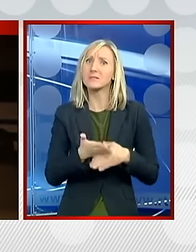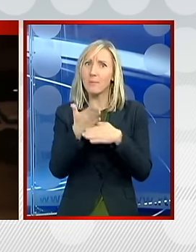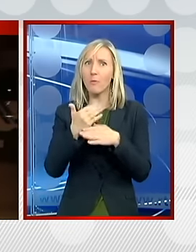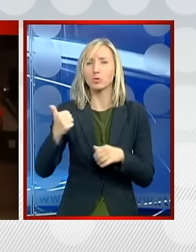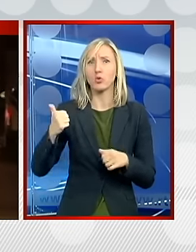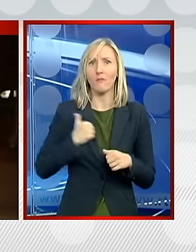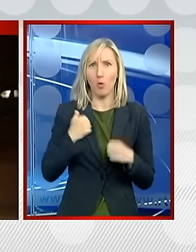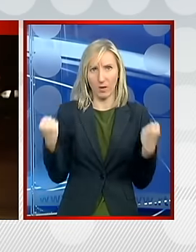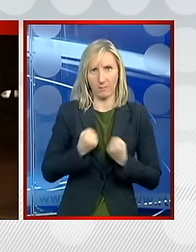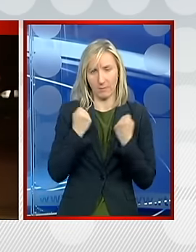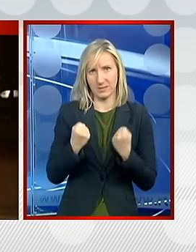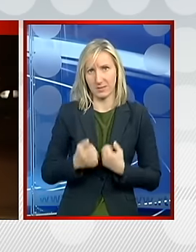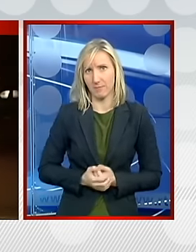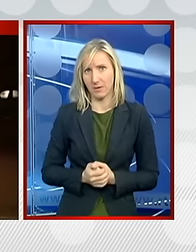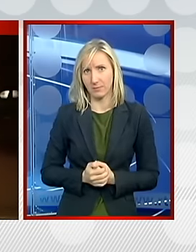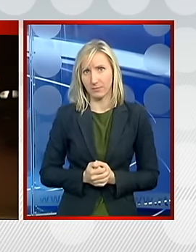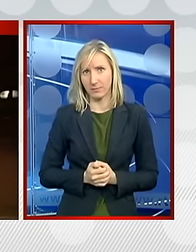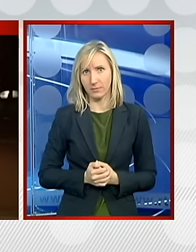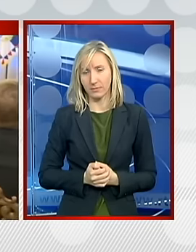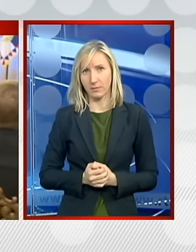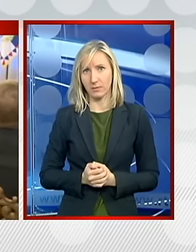vojnim misijama.